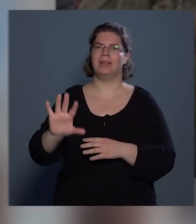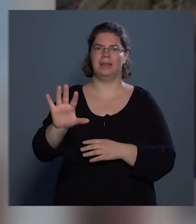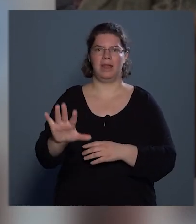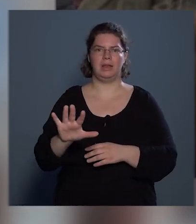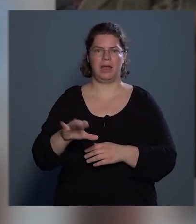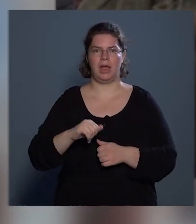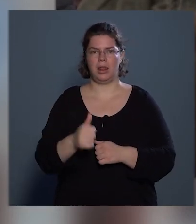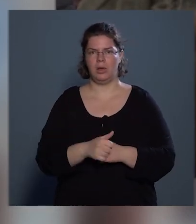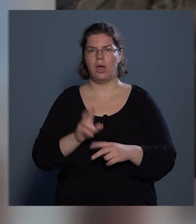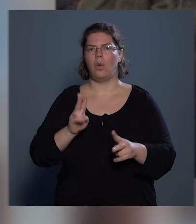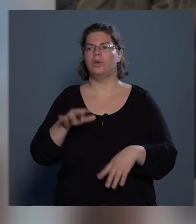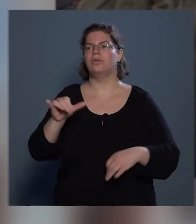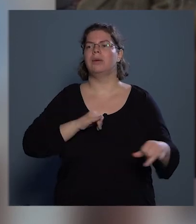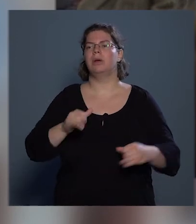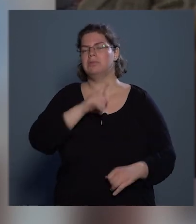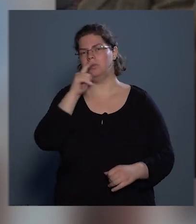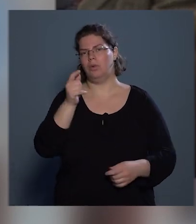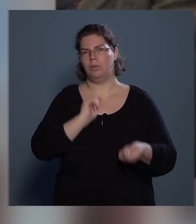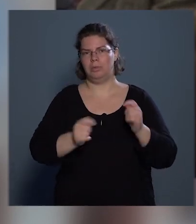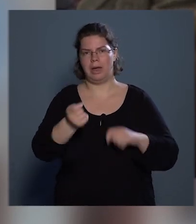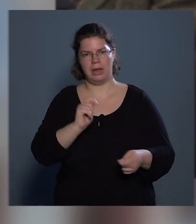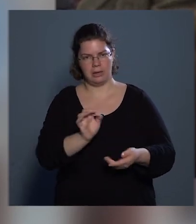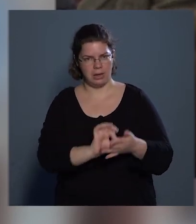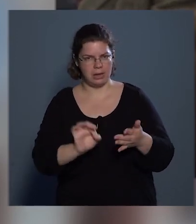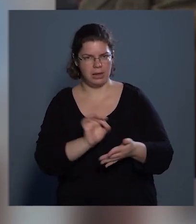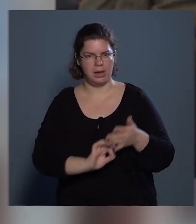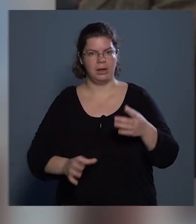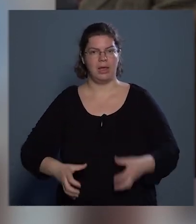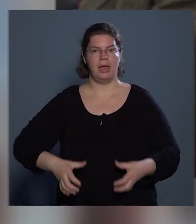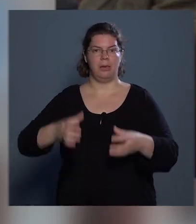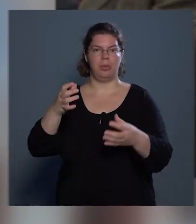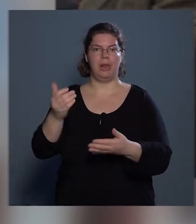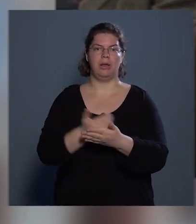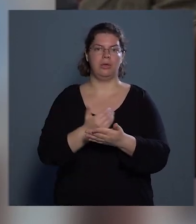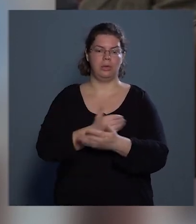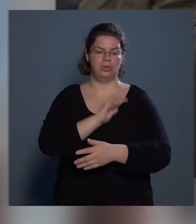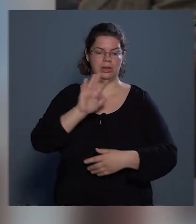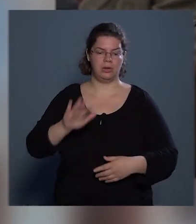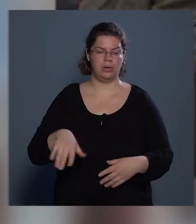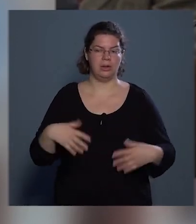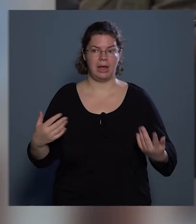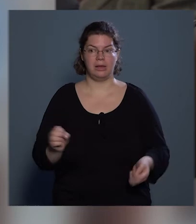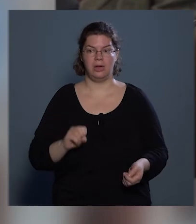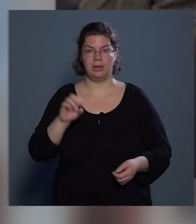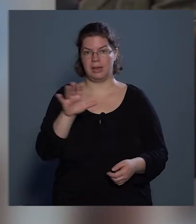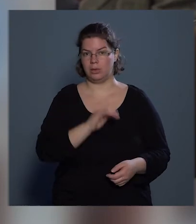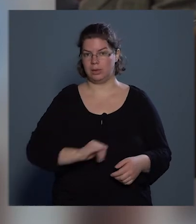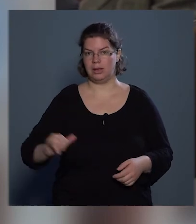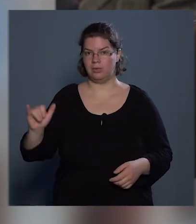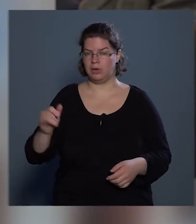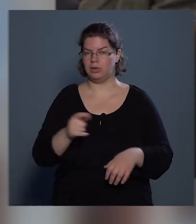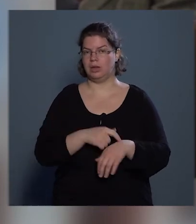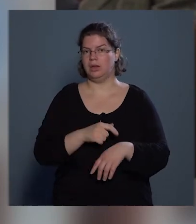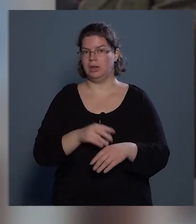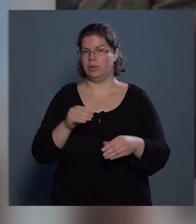februárban ki fogunk írni pályázatot az épület hasznosítására, tehát a 15 éves időtartamra